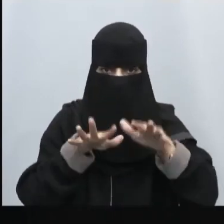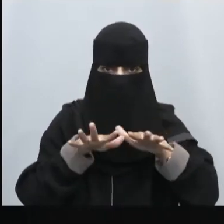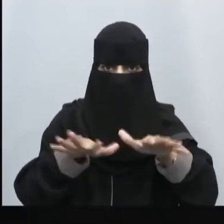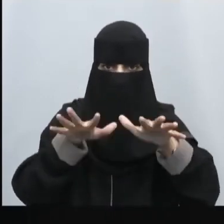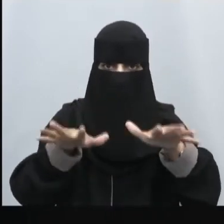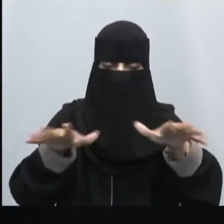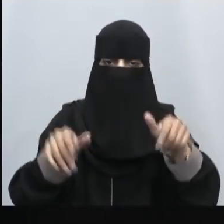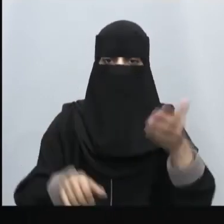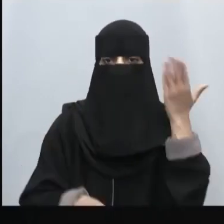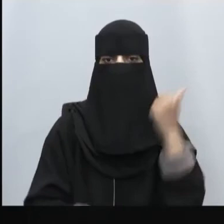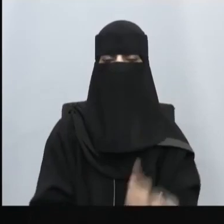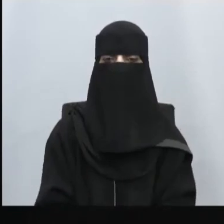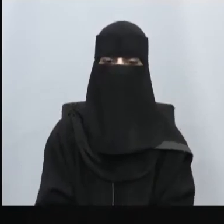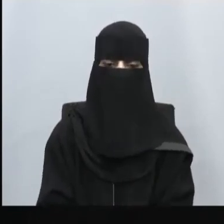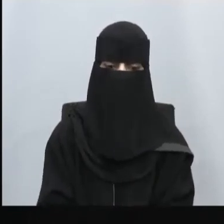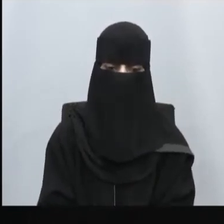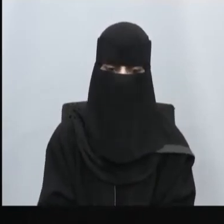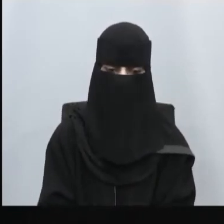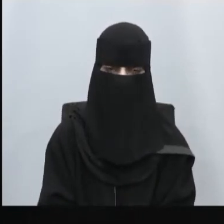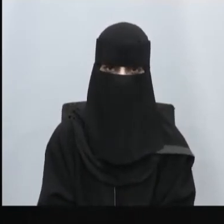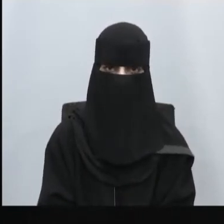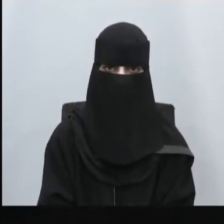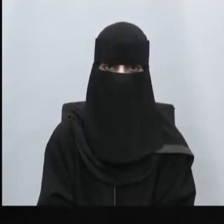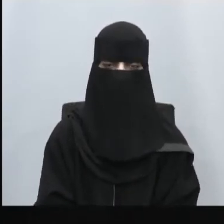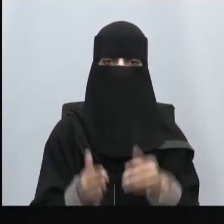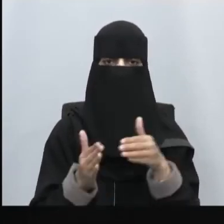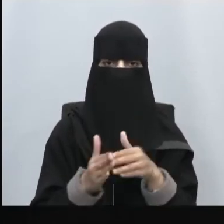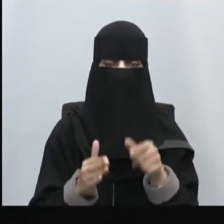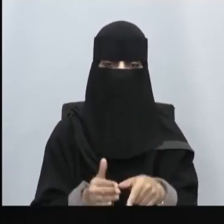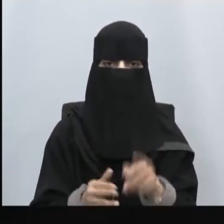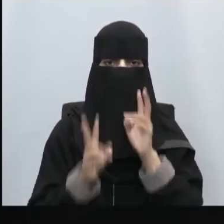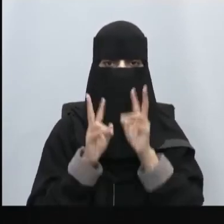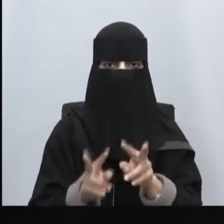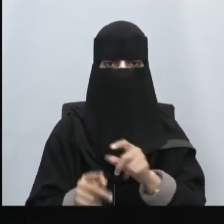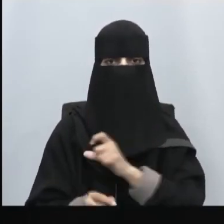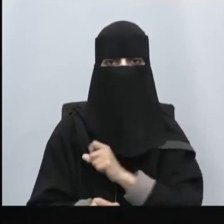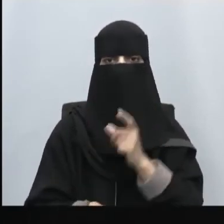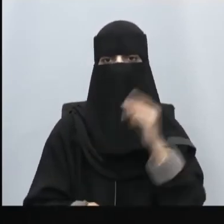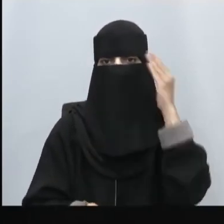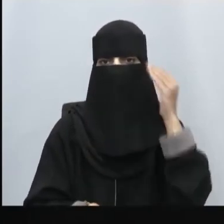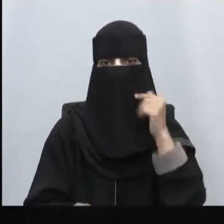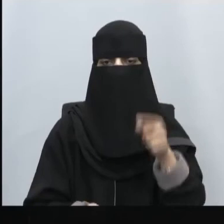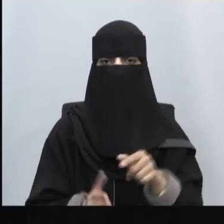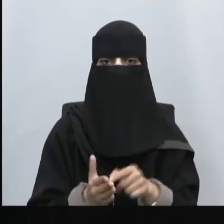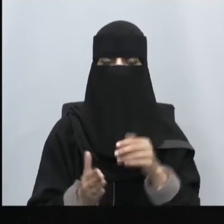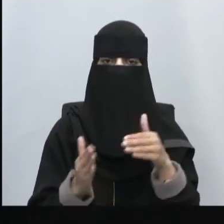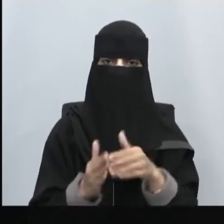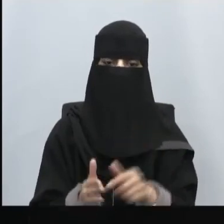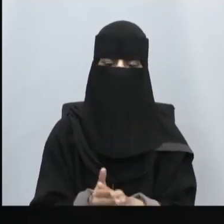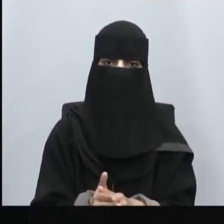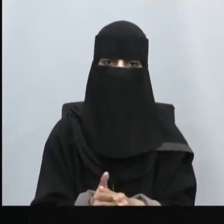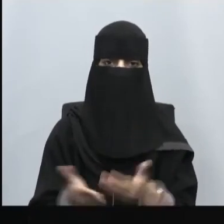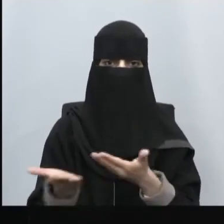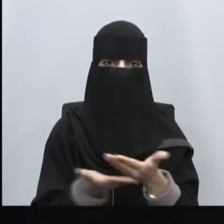في ذلك الوقت الى هنا طلاب وطالبات الرائعين نكون قد انهينا